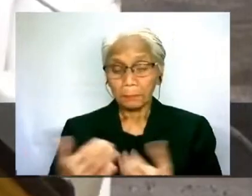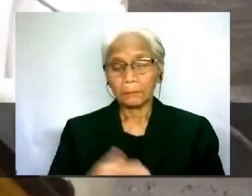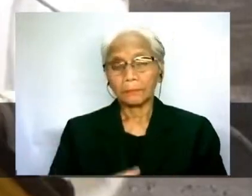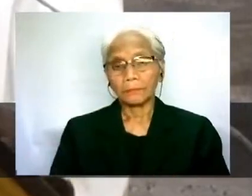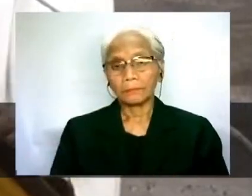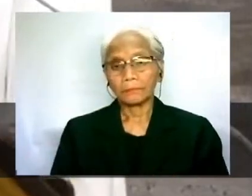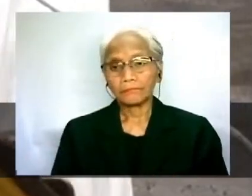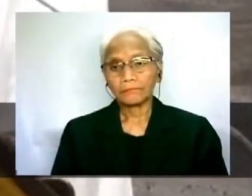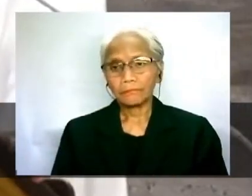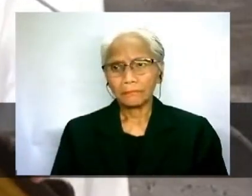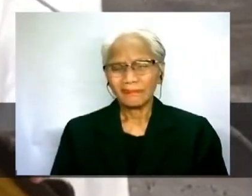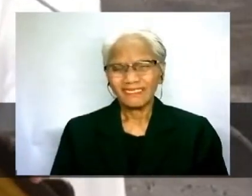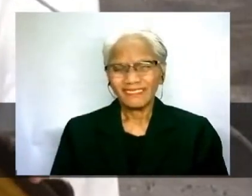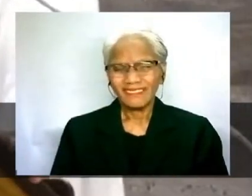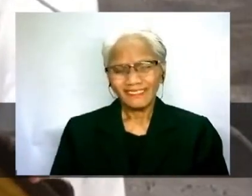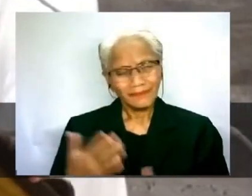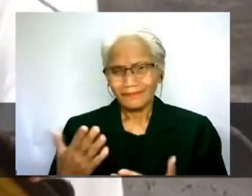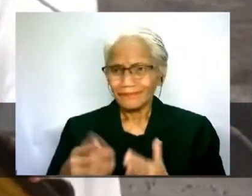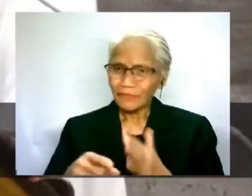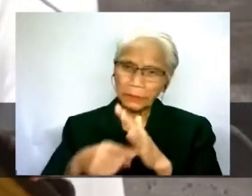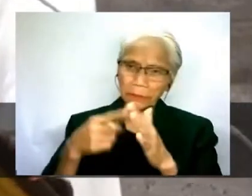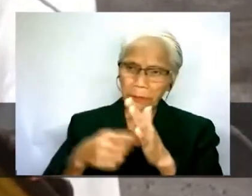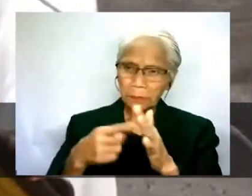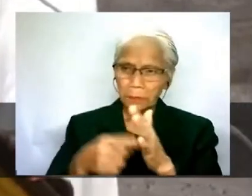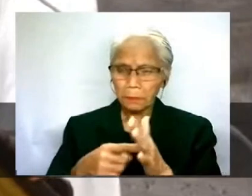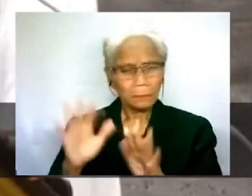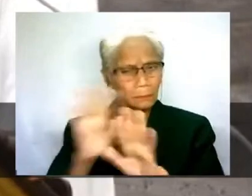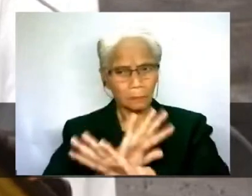Kaya minsan wag ho tayong magtatanong.